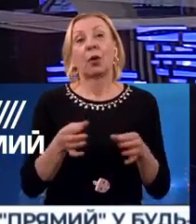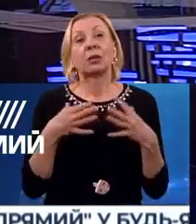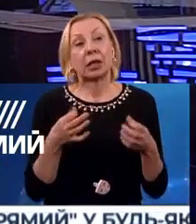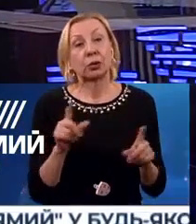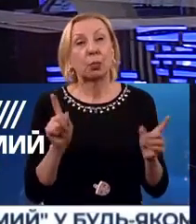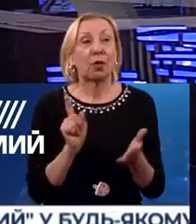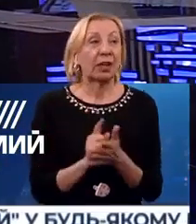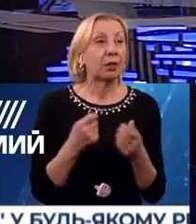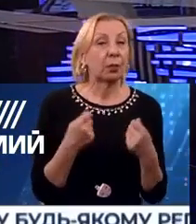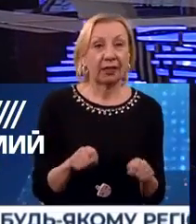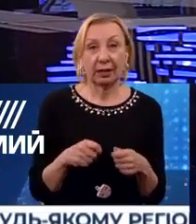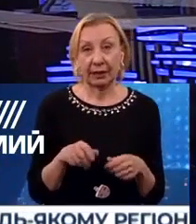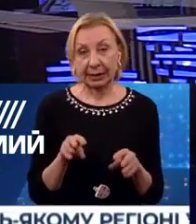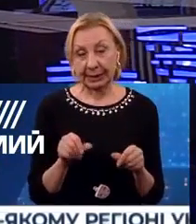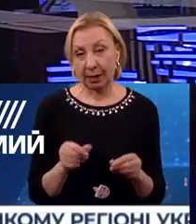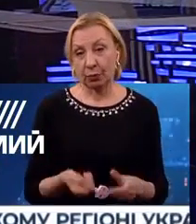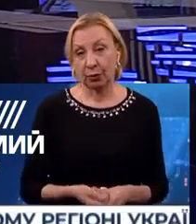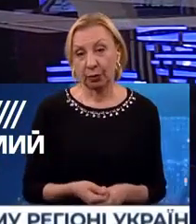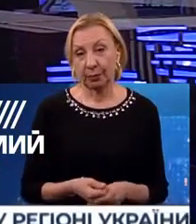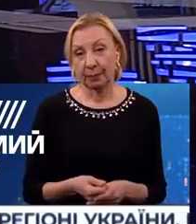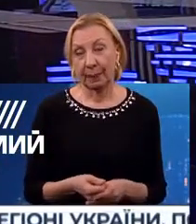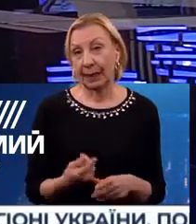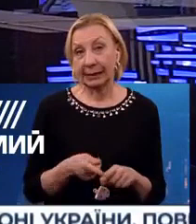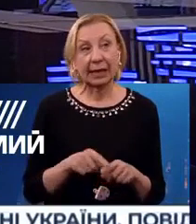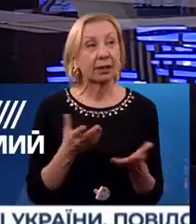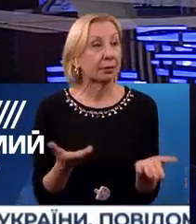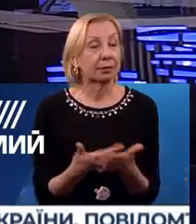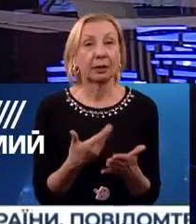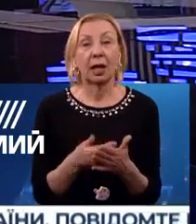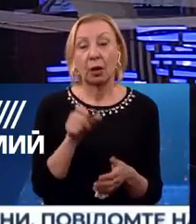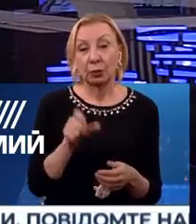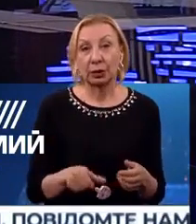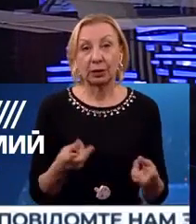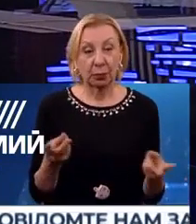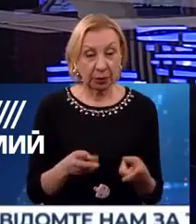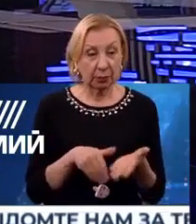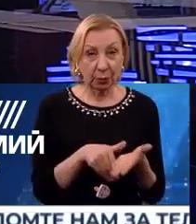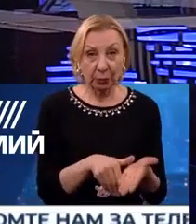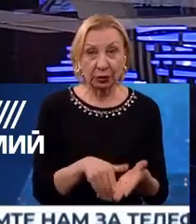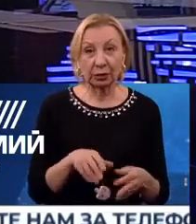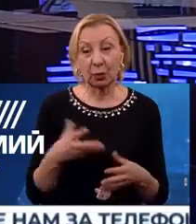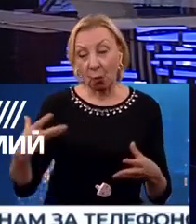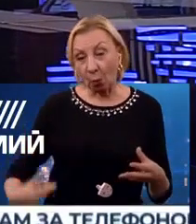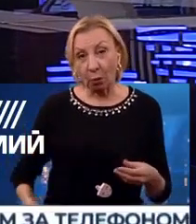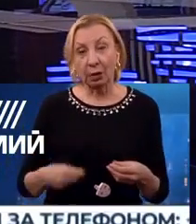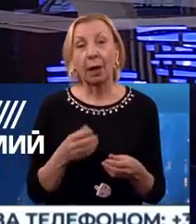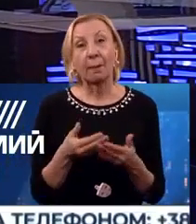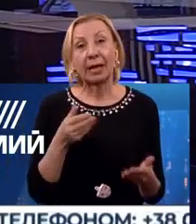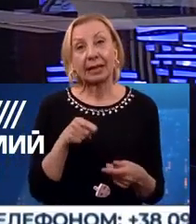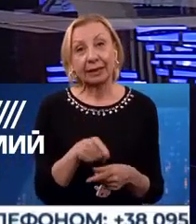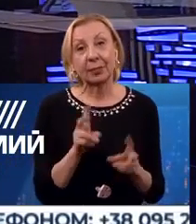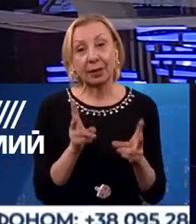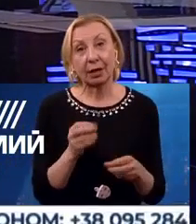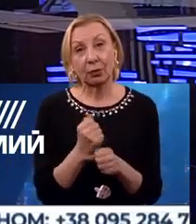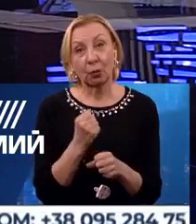повинні продати землю. Це коли, знаєте, людині, яка потерпає і їй треба допомога, знеболюючий укол, так перед тим, як